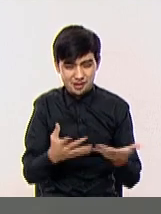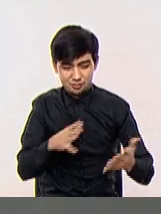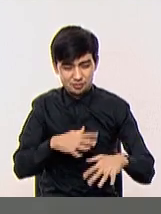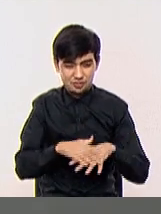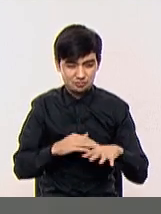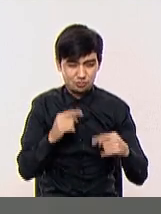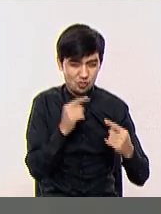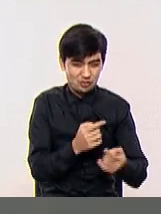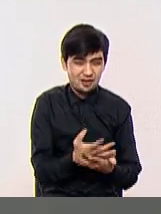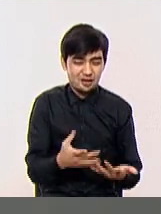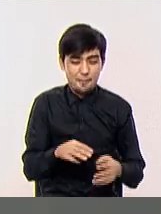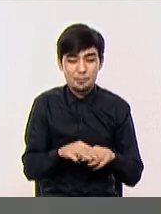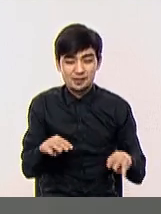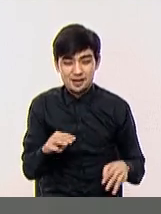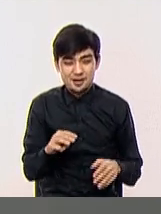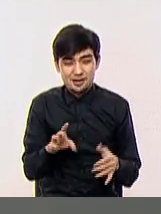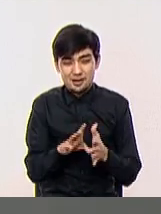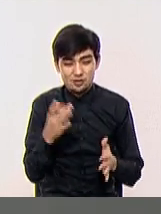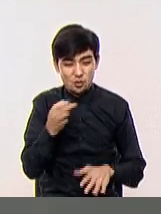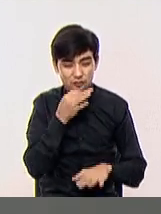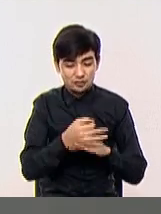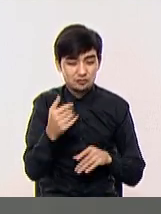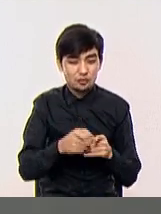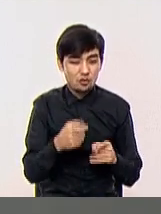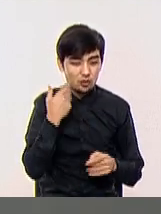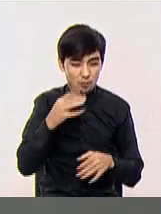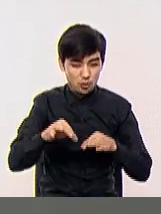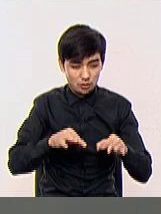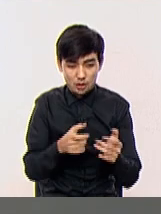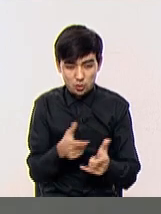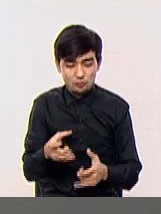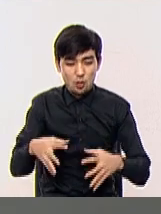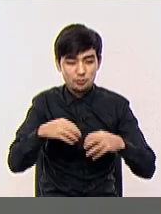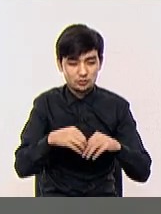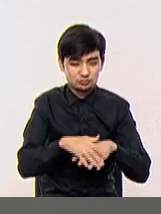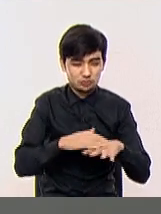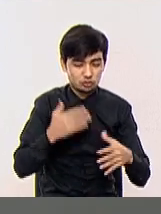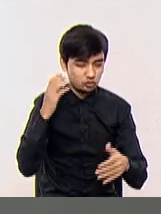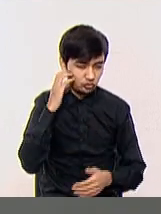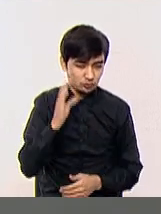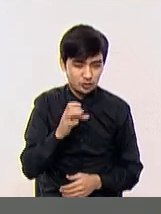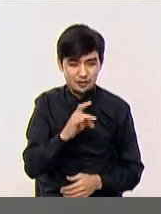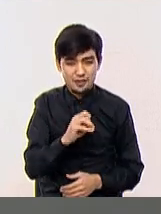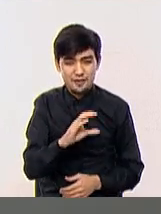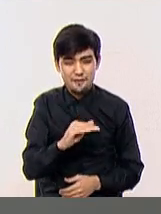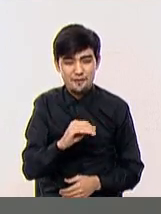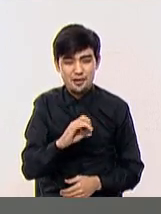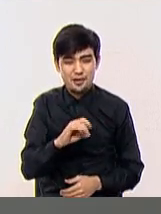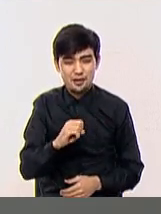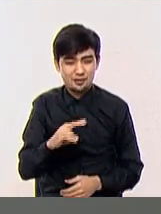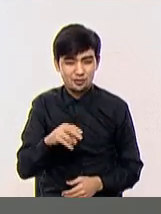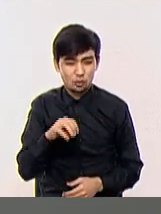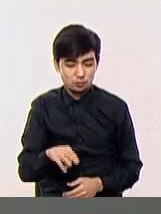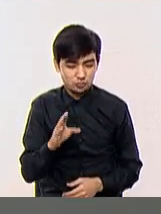по словам министра энергетики как только будет готов проект пройдут общественные слушания а возможные референдум начать получать энергию